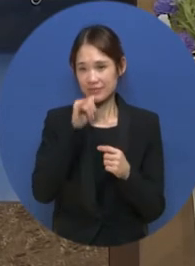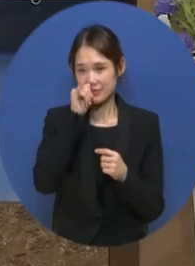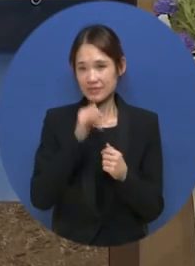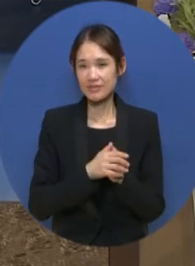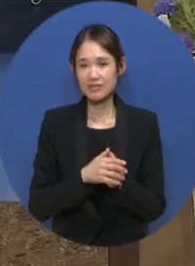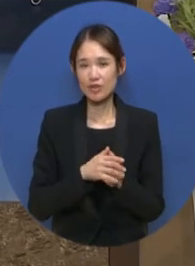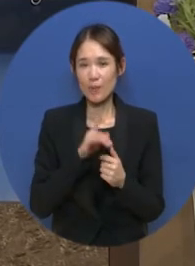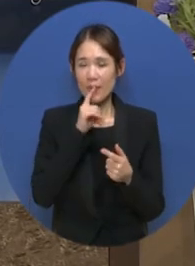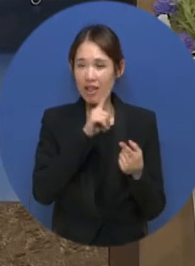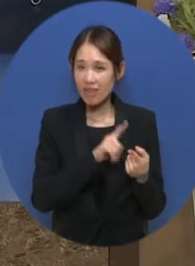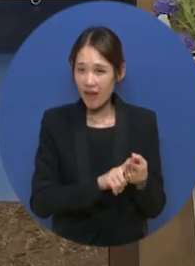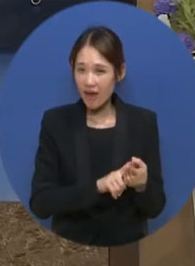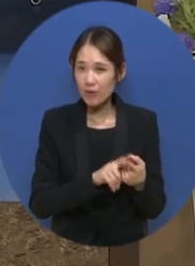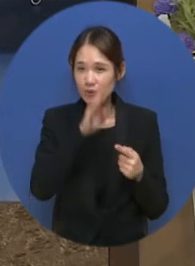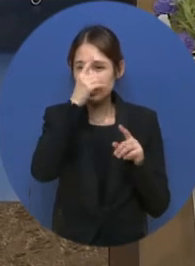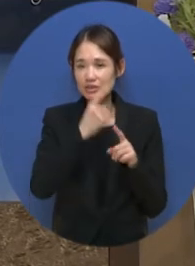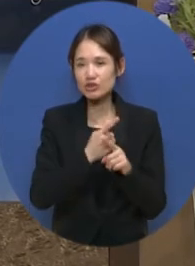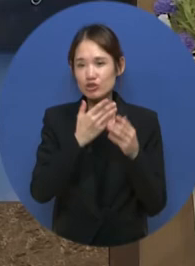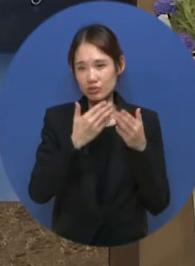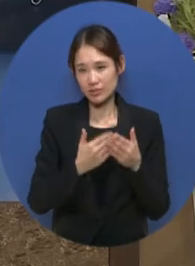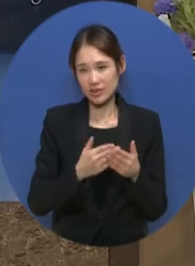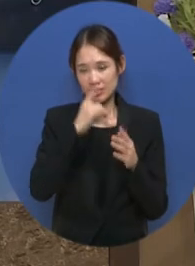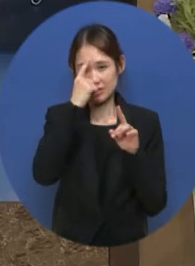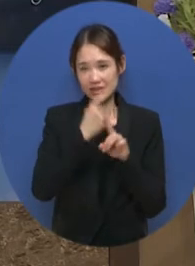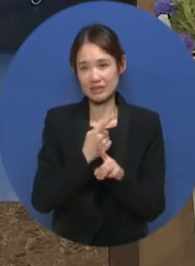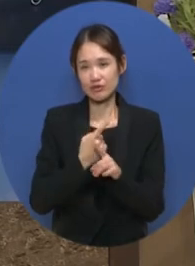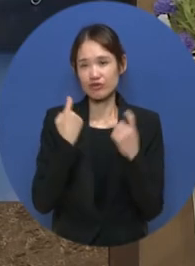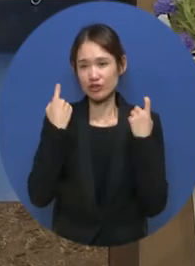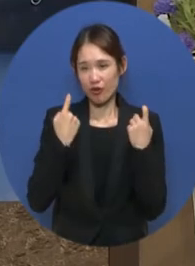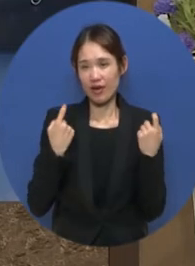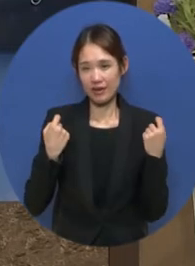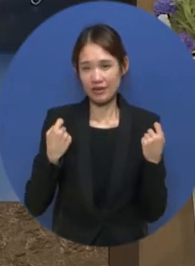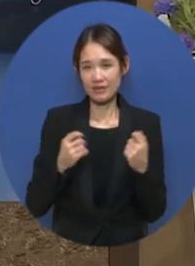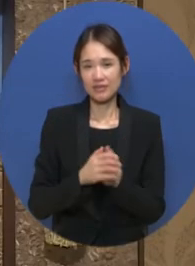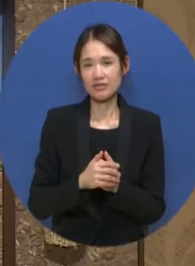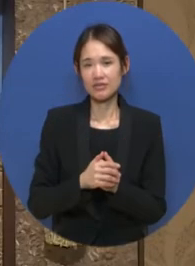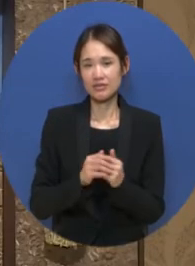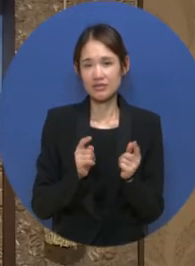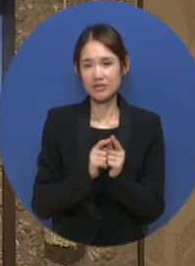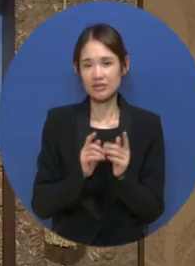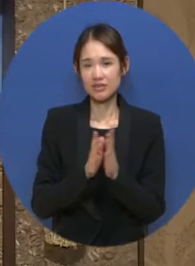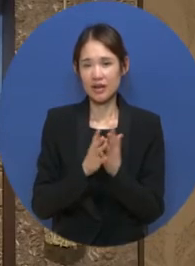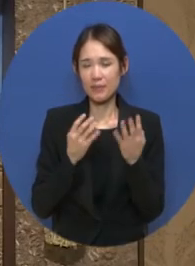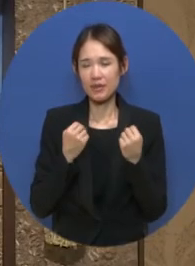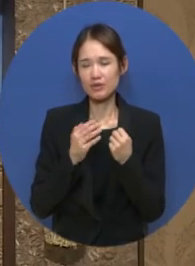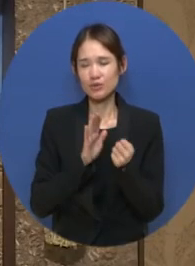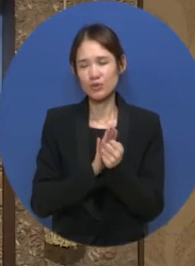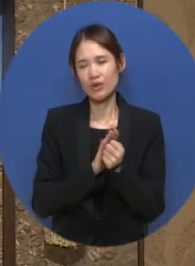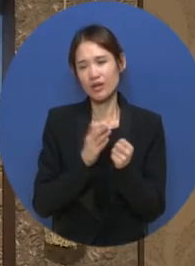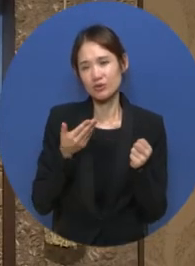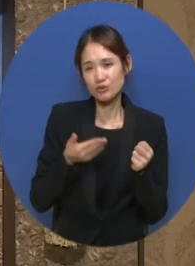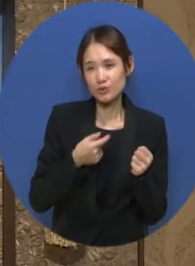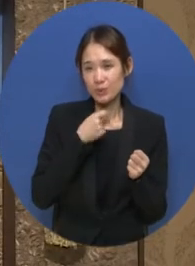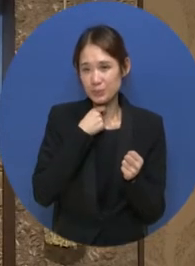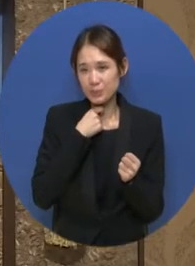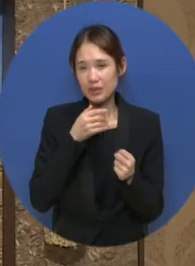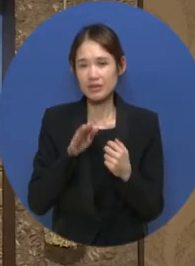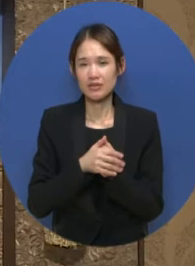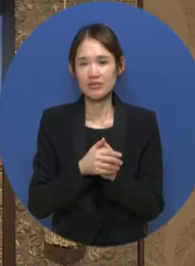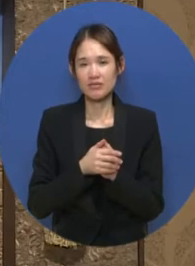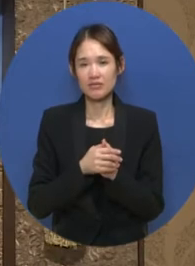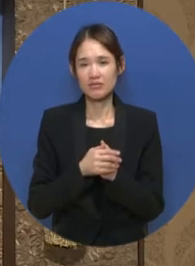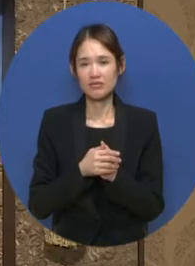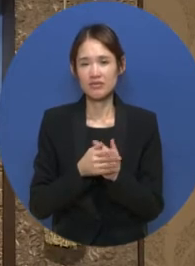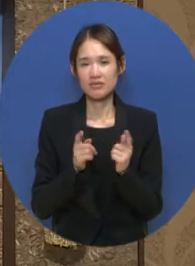정말 말그대로 치유를 받는 그렇지요 예 될 것 같습니다 좀 실제적으로 많은 도움이 되셨으면 좋겠는데 또 이렇게 그런